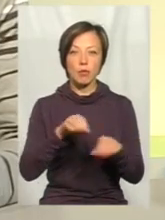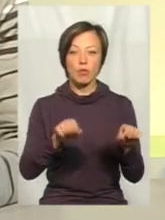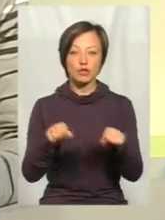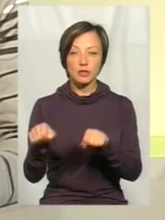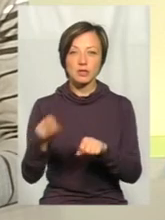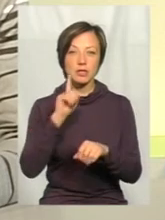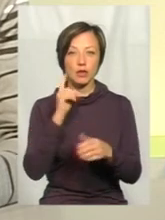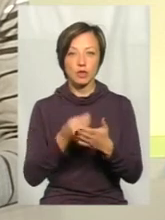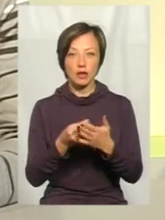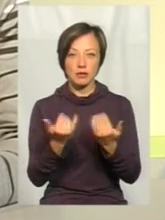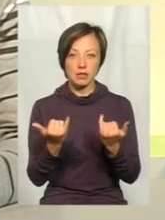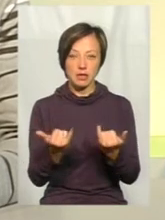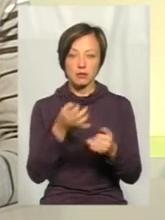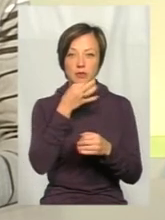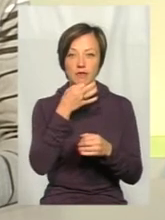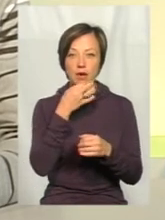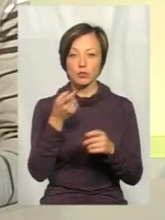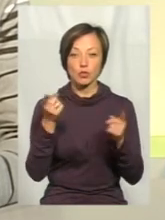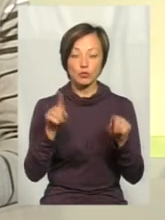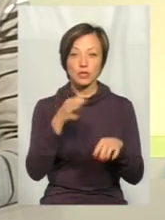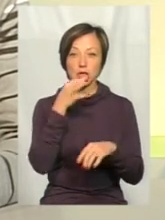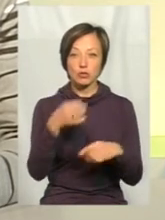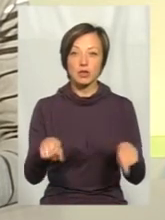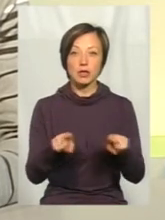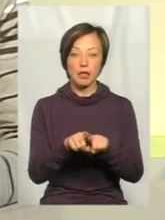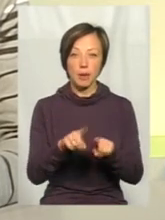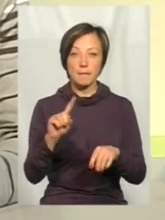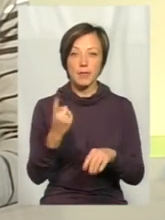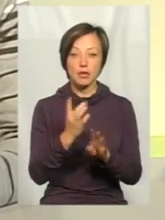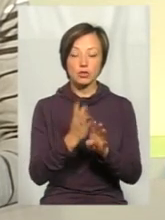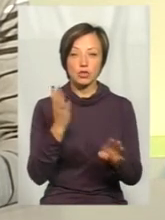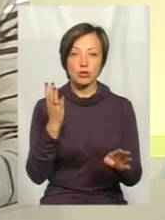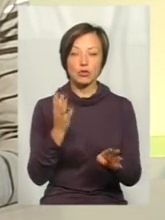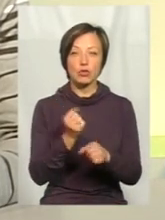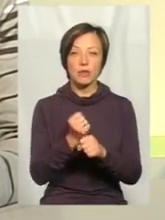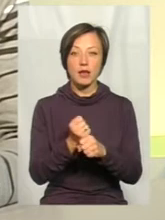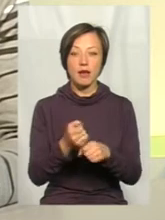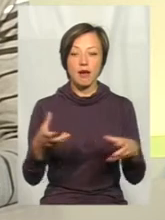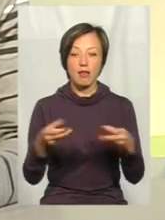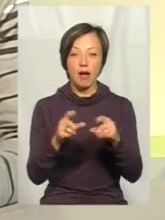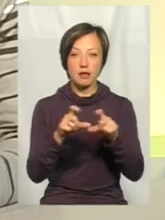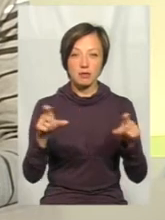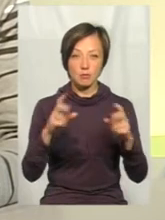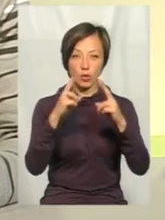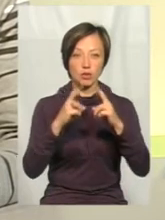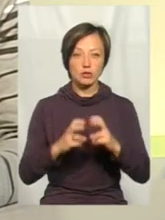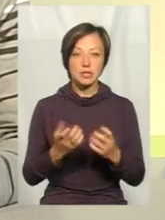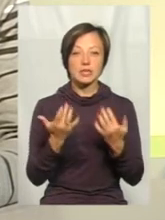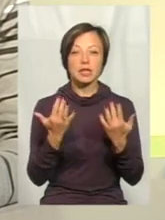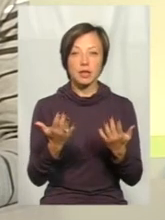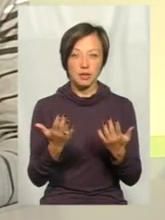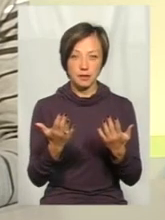можливості зеленого тарифу, які зараз є привабливі. Тому скажу так, що перше, що робить кластер, це проаналізує,